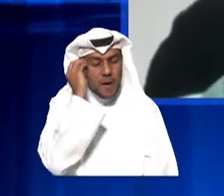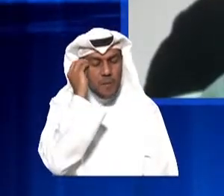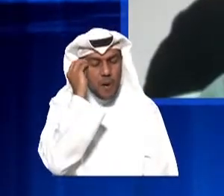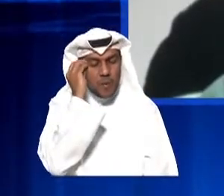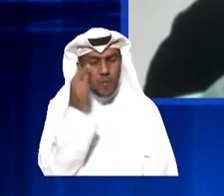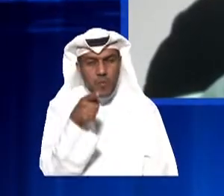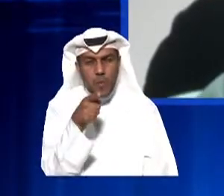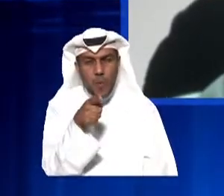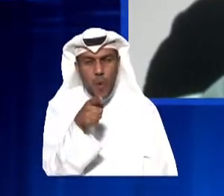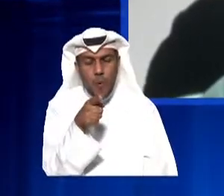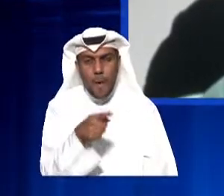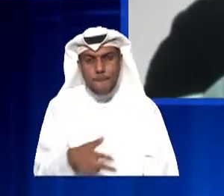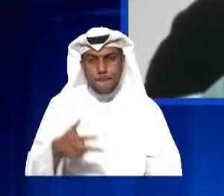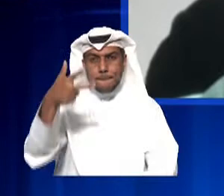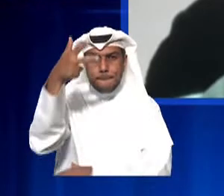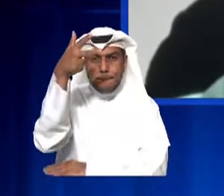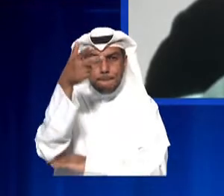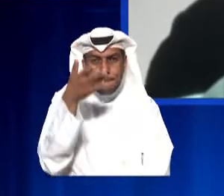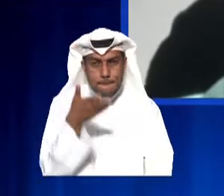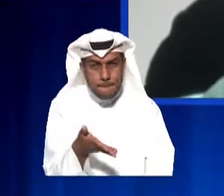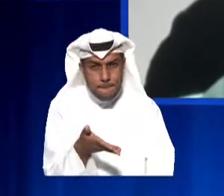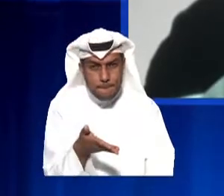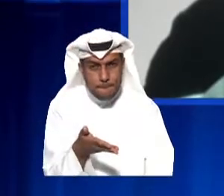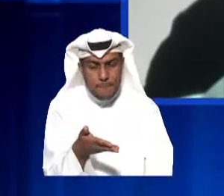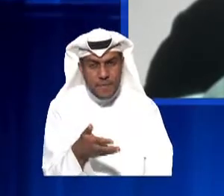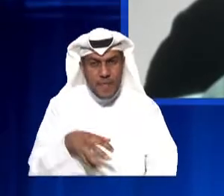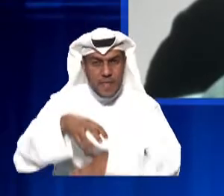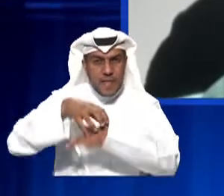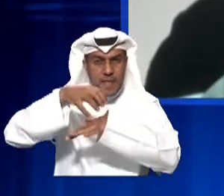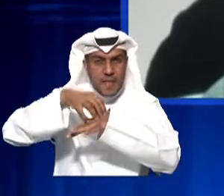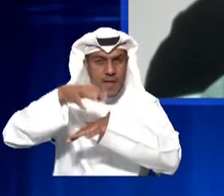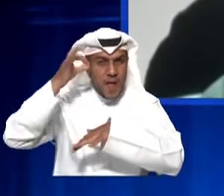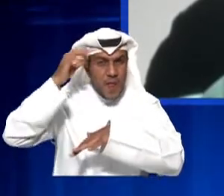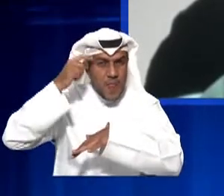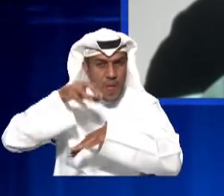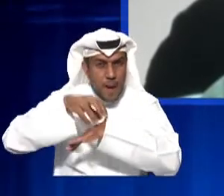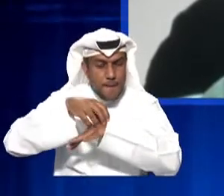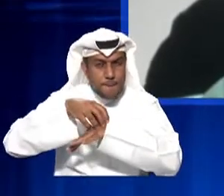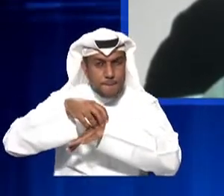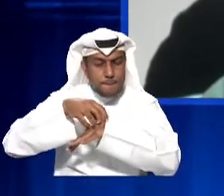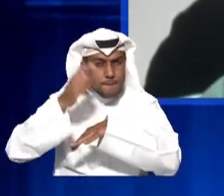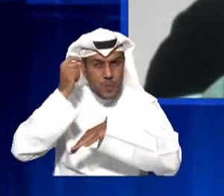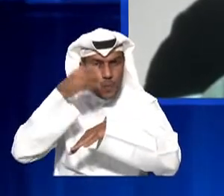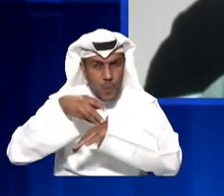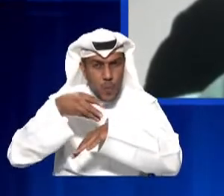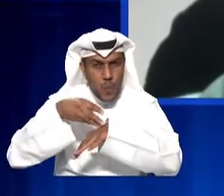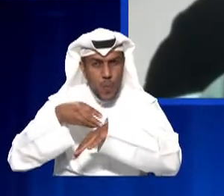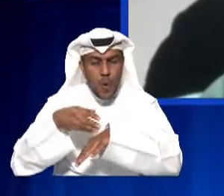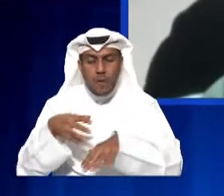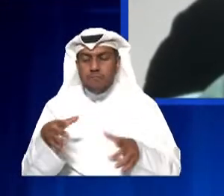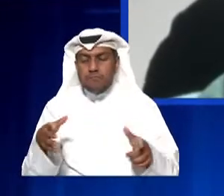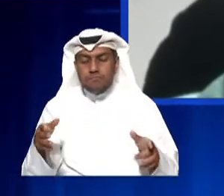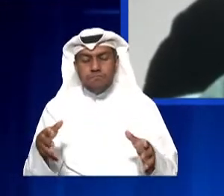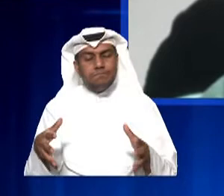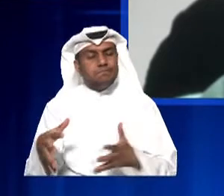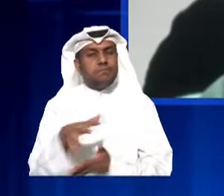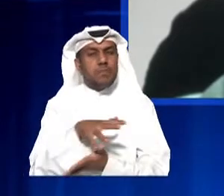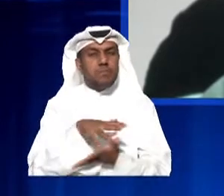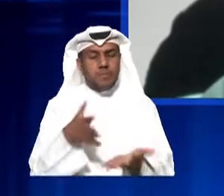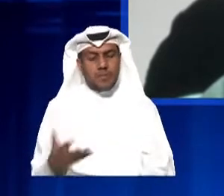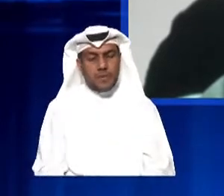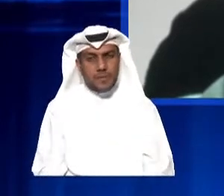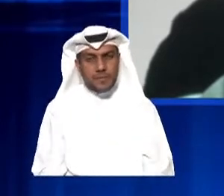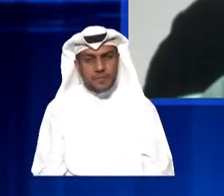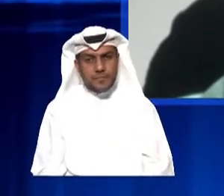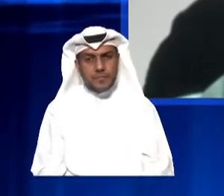جراح ومن المسجد الأقصى المبارك، حين طالب أهالي الشيخ جراح والمقدسيين بشكل عام المقاومة بأن ترد على